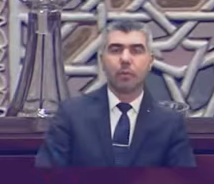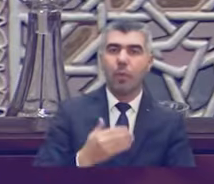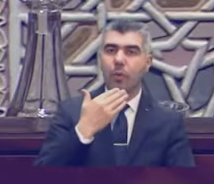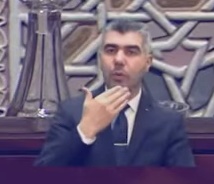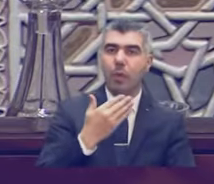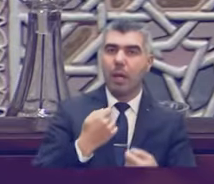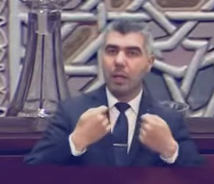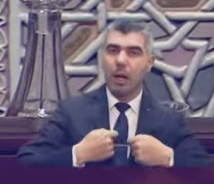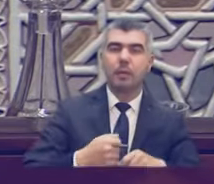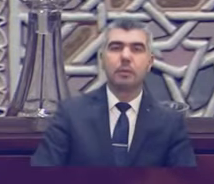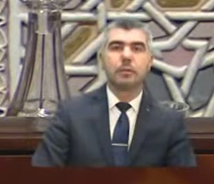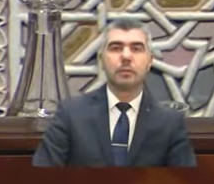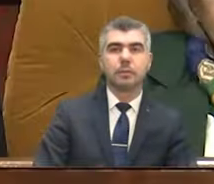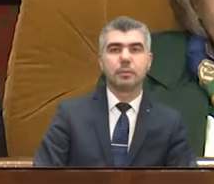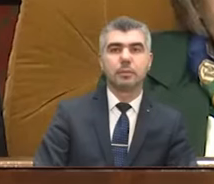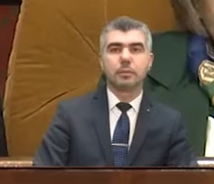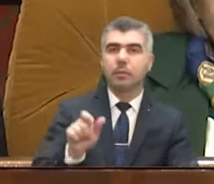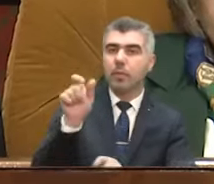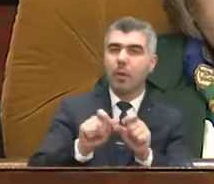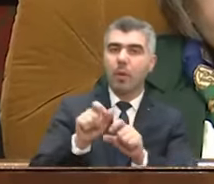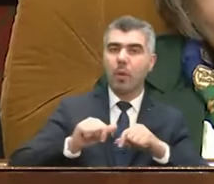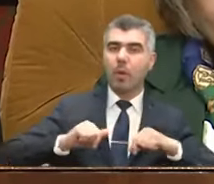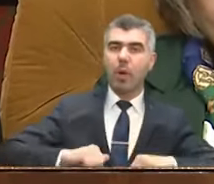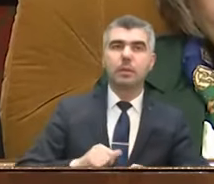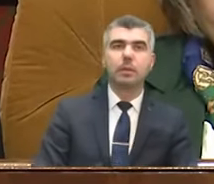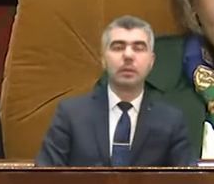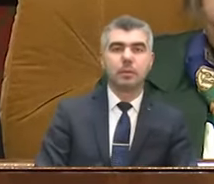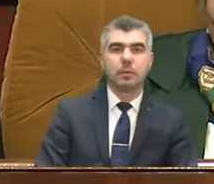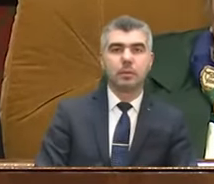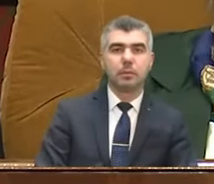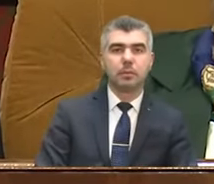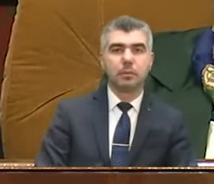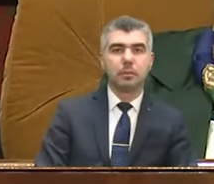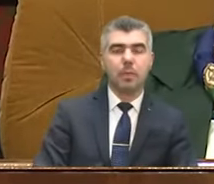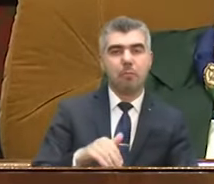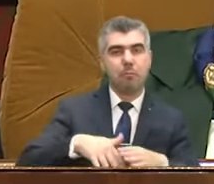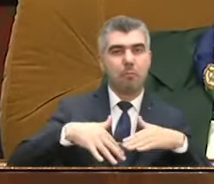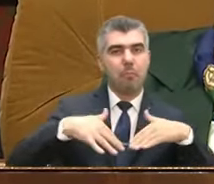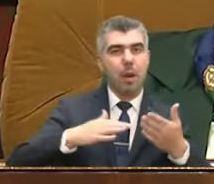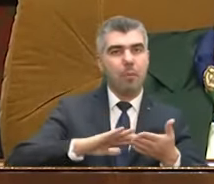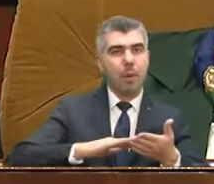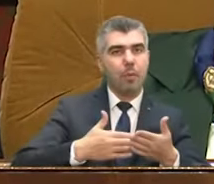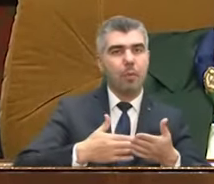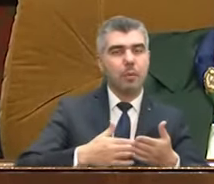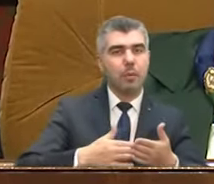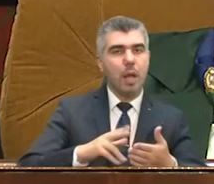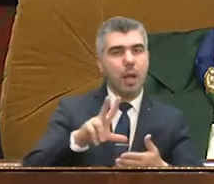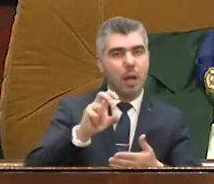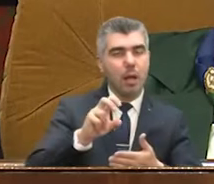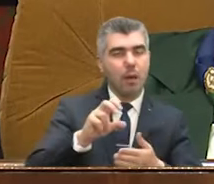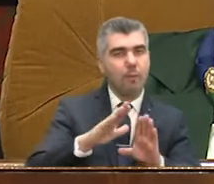شكرا للسيد الرئيس، السادة الوزراء، السيد الرئيس، السادة والسيدات النواب المحترمين. نعلم جميعا